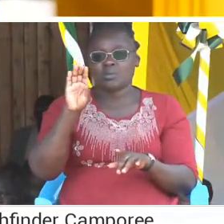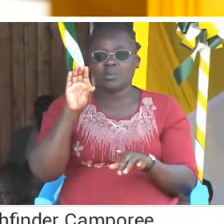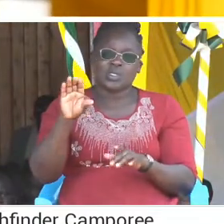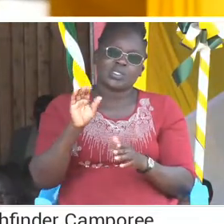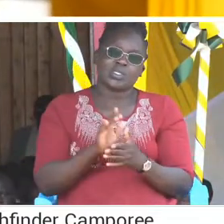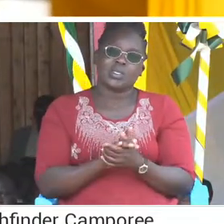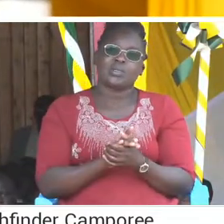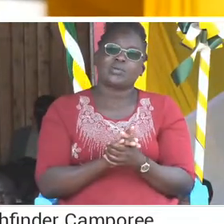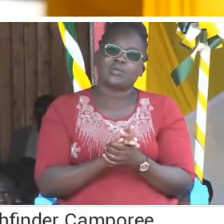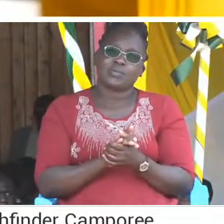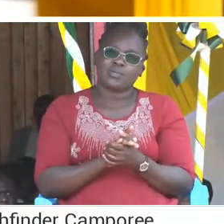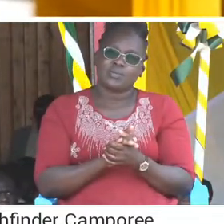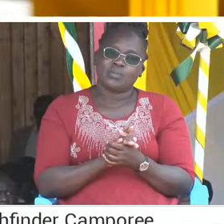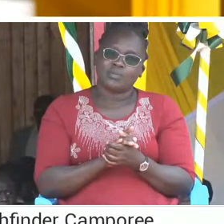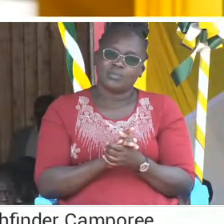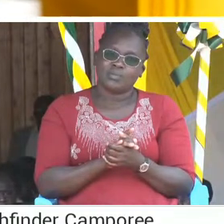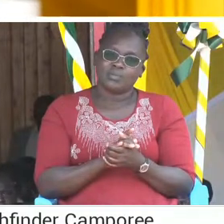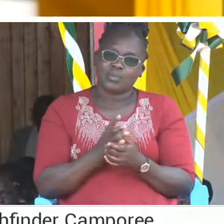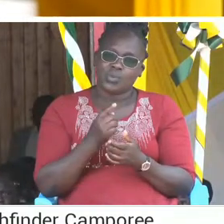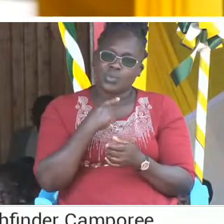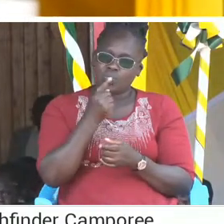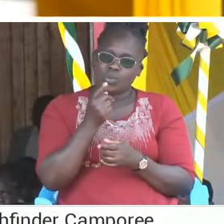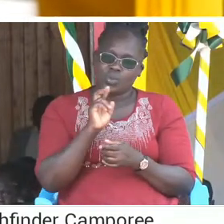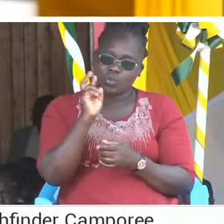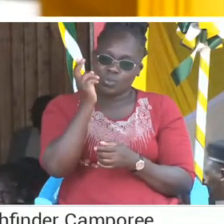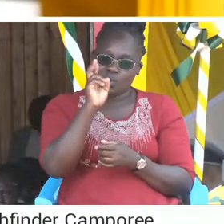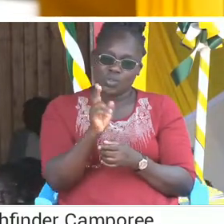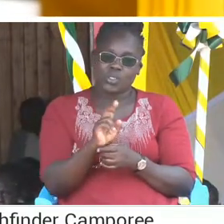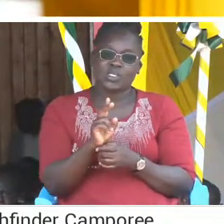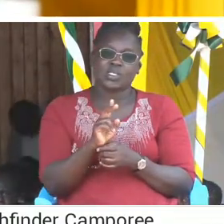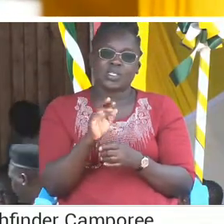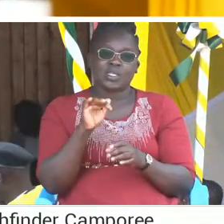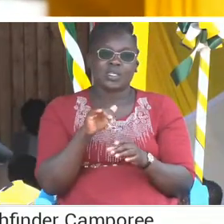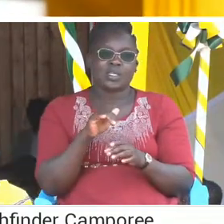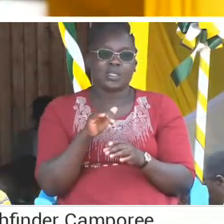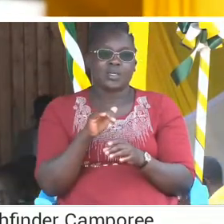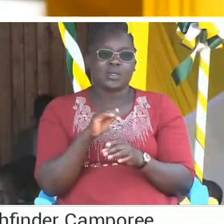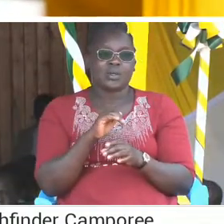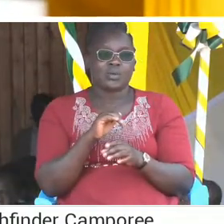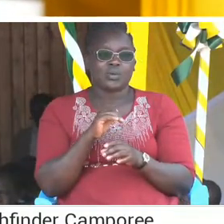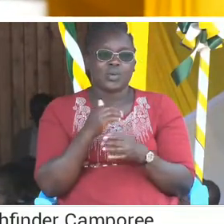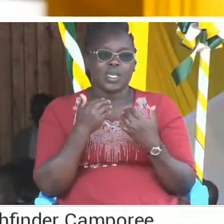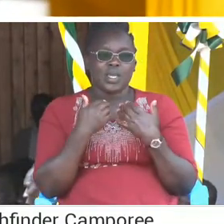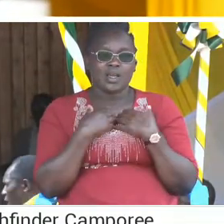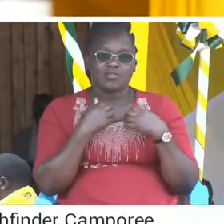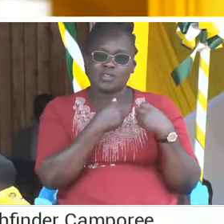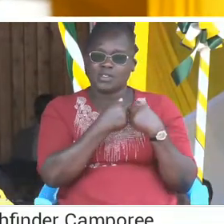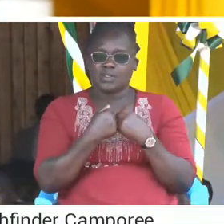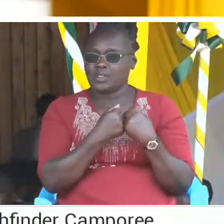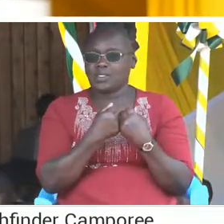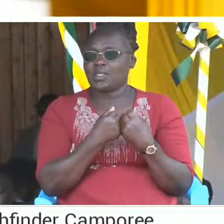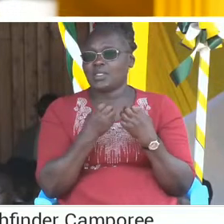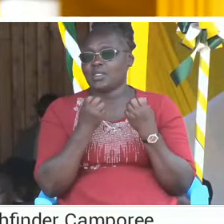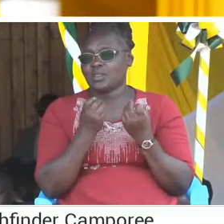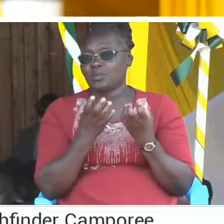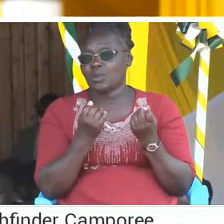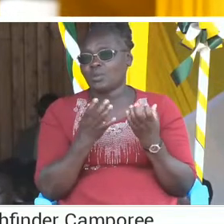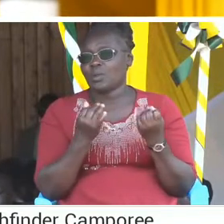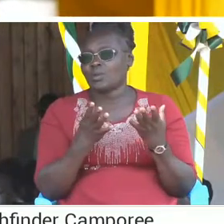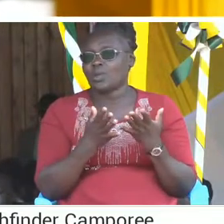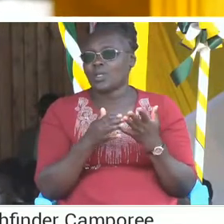ju. Ogere emet komi bajisyo ne ke uen jeba pang jeba maye jeba ne. So we want to request a